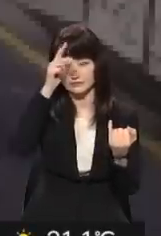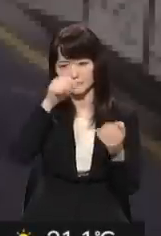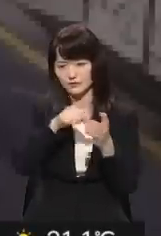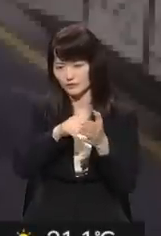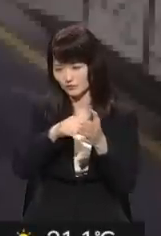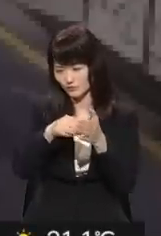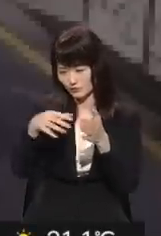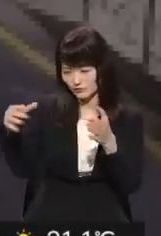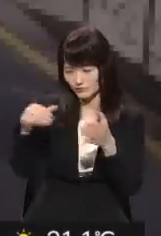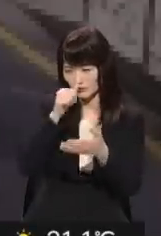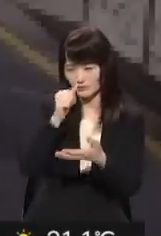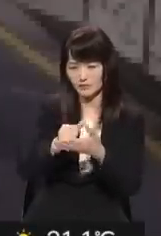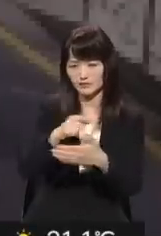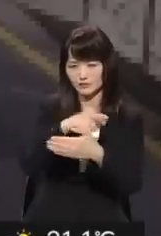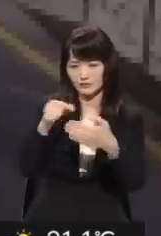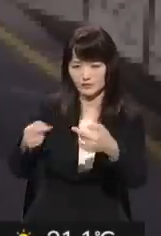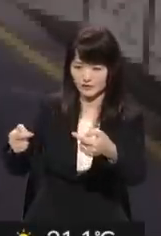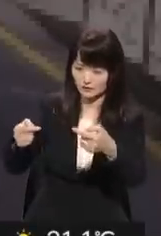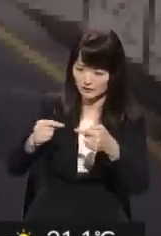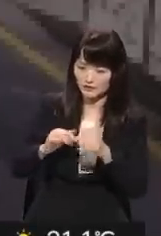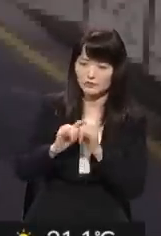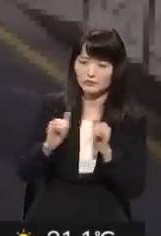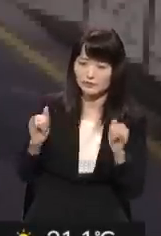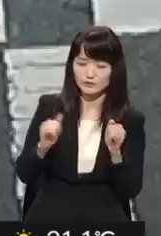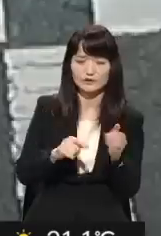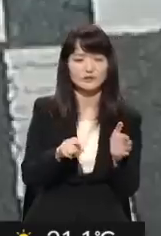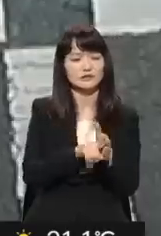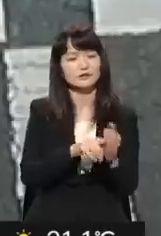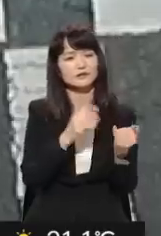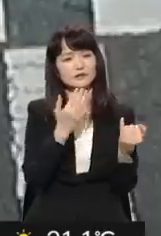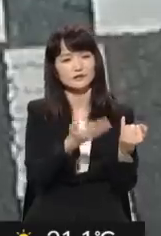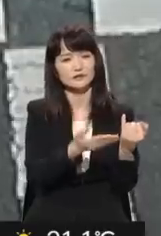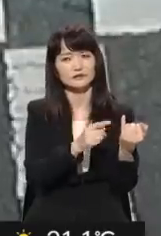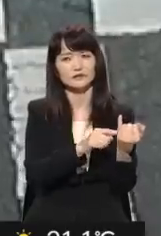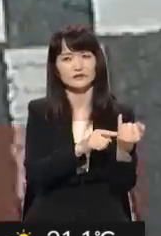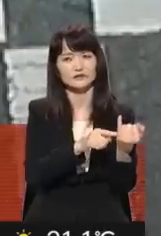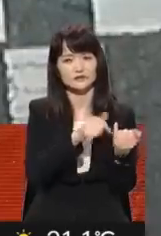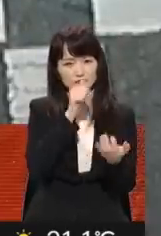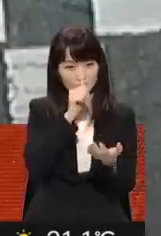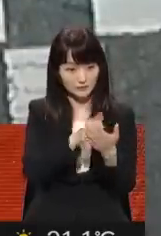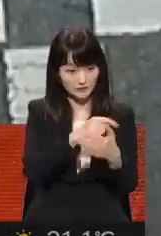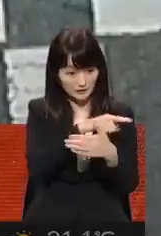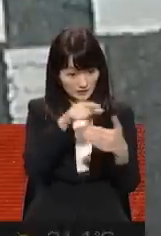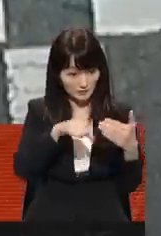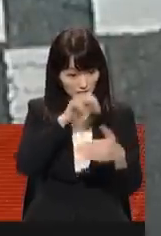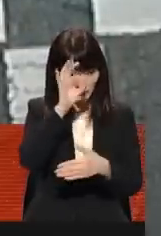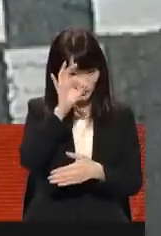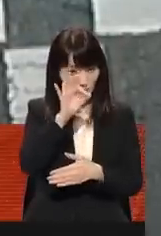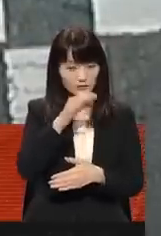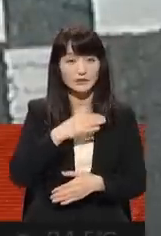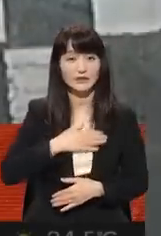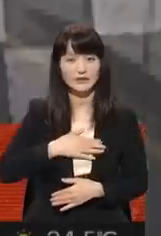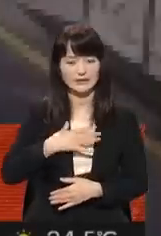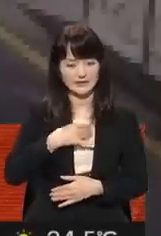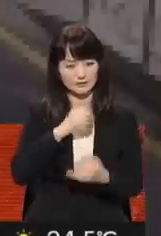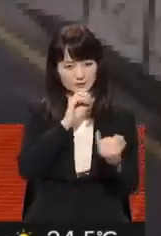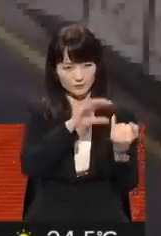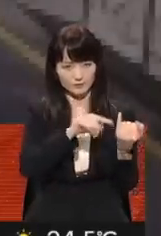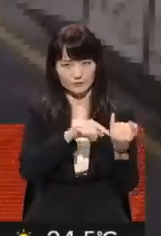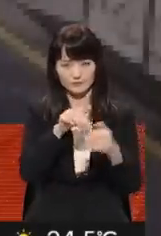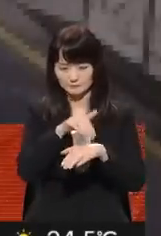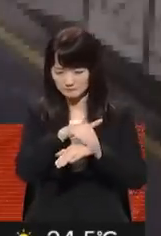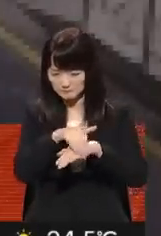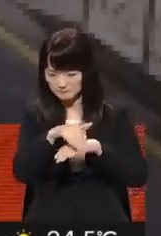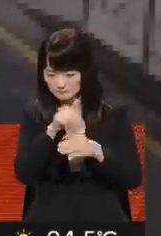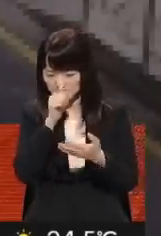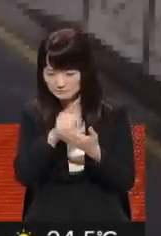사람이다 이런 얘기를 하면서 신뢰감을 줬다고 합니다. 정유정이 범죄 프로를 즐겨본다는 걸 알고 일부러 얘기를 꺼냈던 건데, 그러면서 계획 범죄